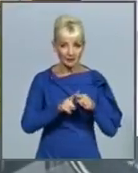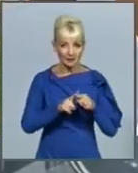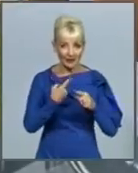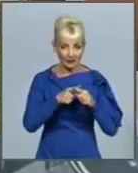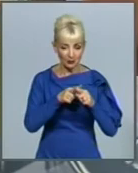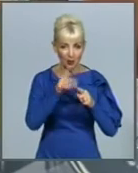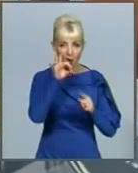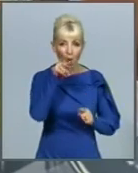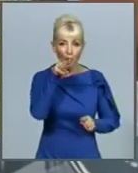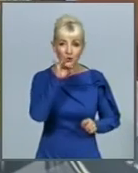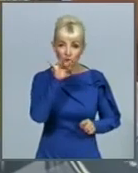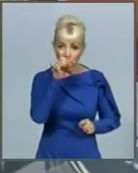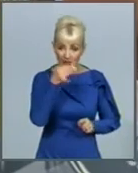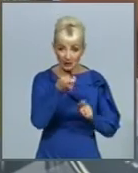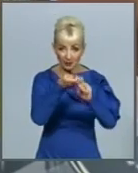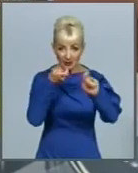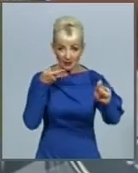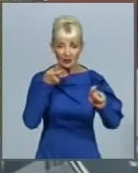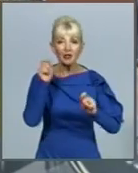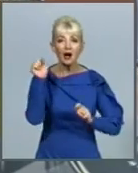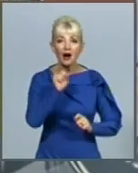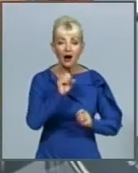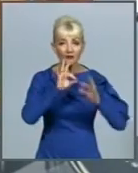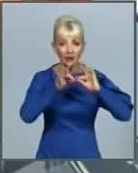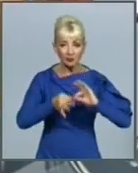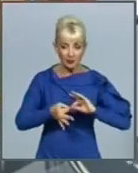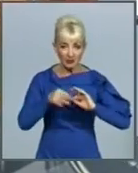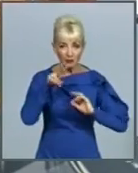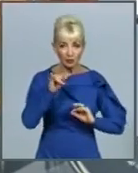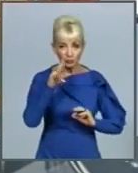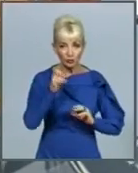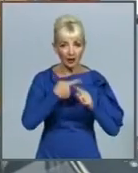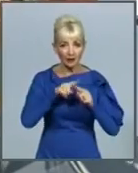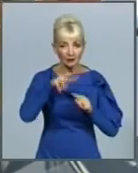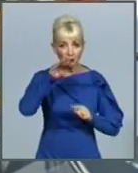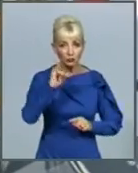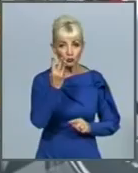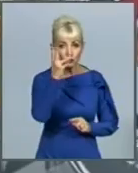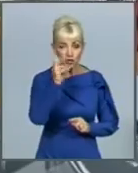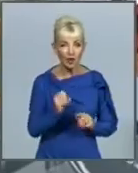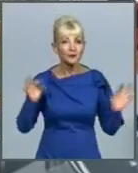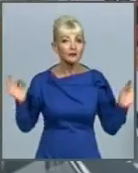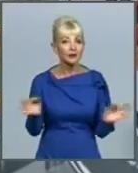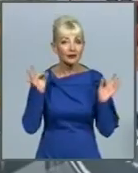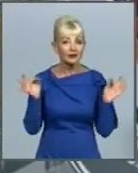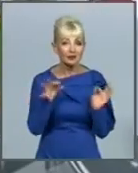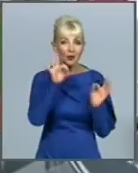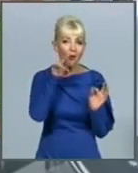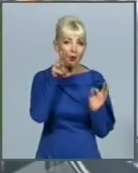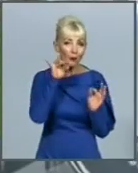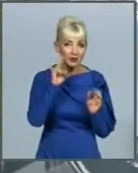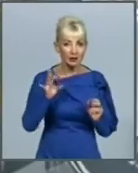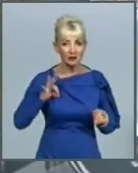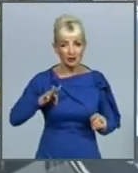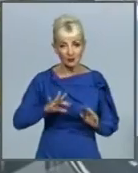оптический прицел. В олимпийском луке это мушка обычная, никаких оптик обычно не